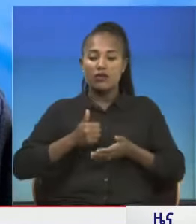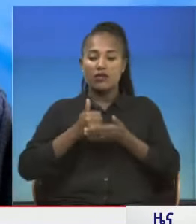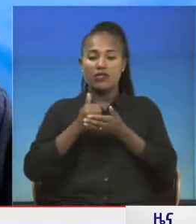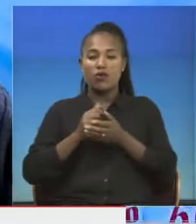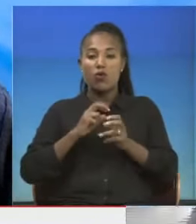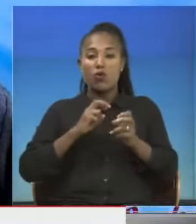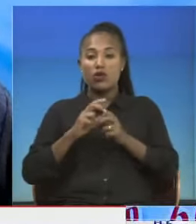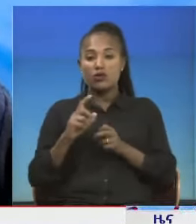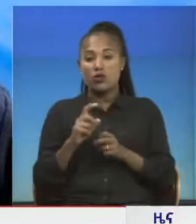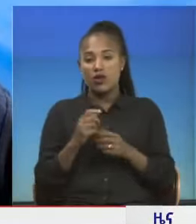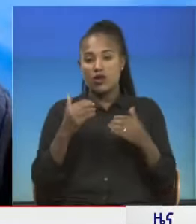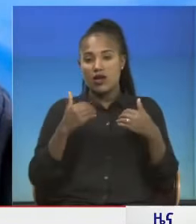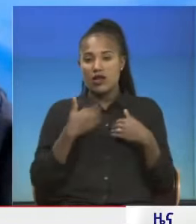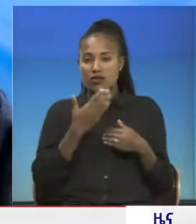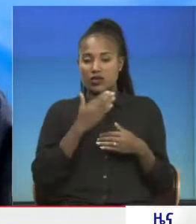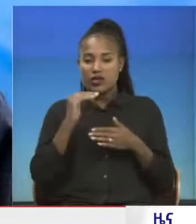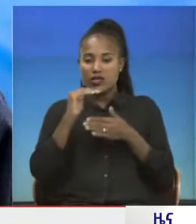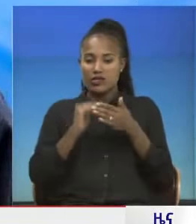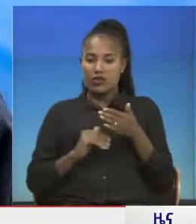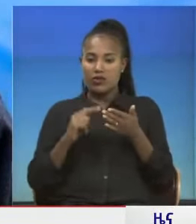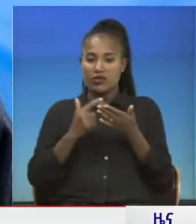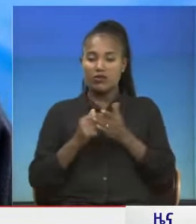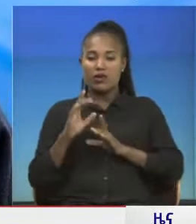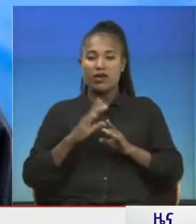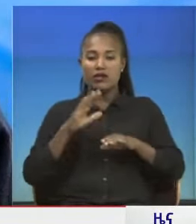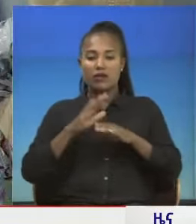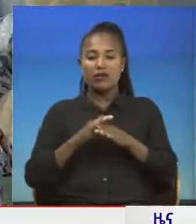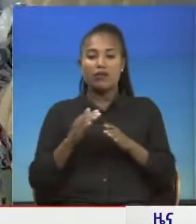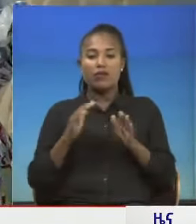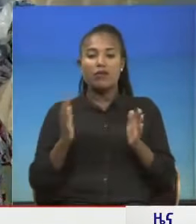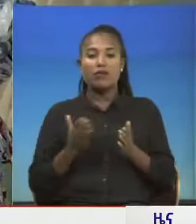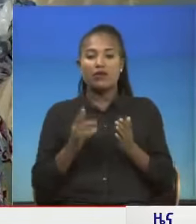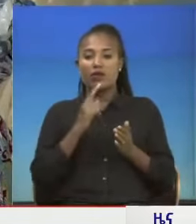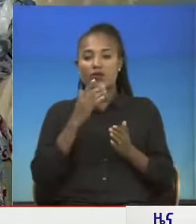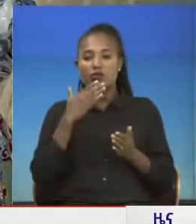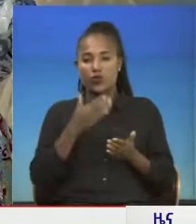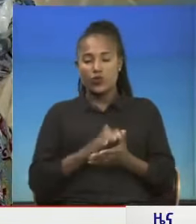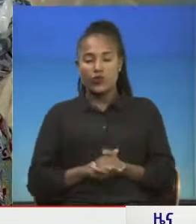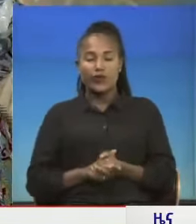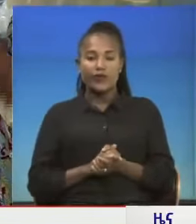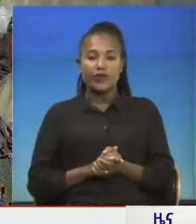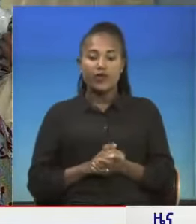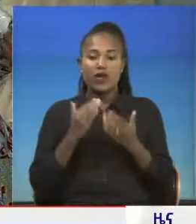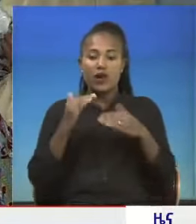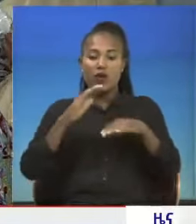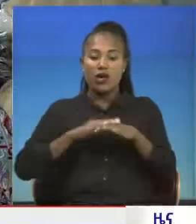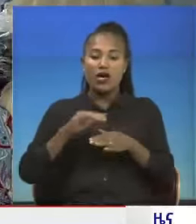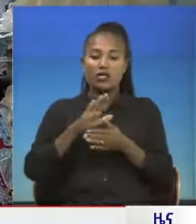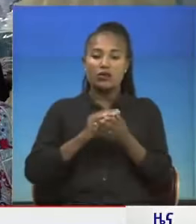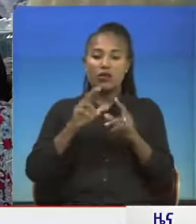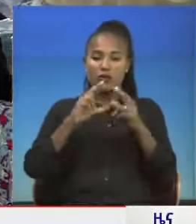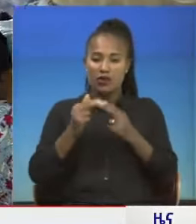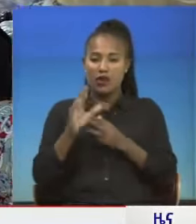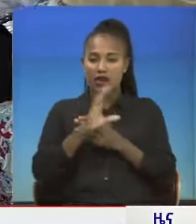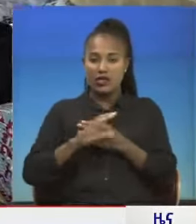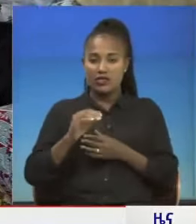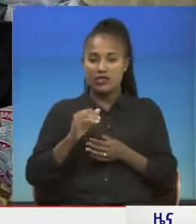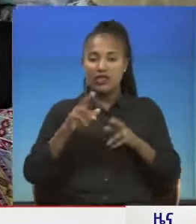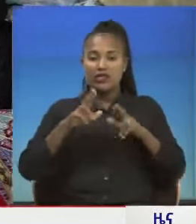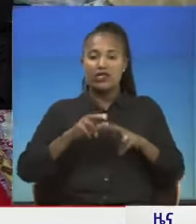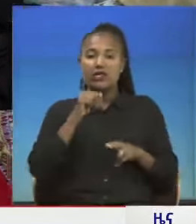የሚደርሰው ወገን ስለሆነ ካላቸው ነገር ቀንሰው እንደዚህ ማድረጋቸው እኔ በጣም አፕሪሼት ነው የማደርገው። ጥሩ ነው የሚል ሀሳብ አለ። አሁን ላይ አሸባሪው ትነግ